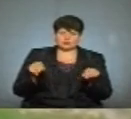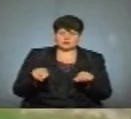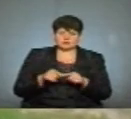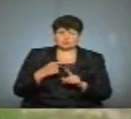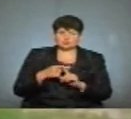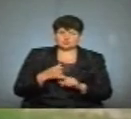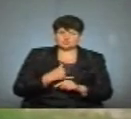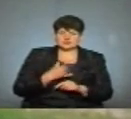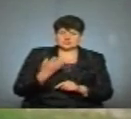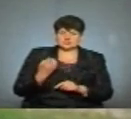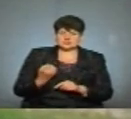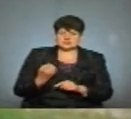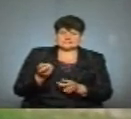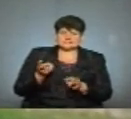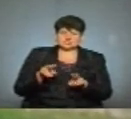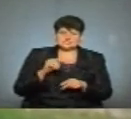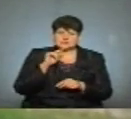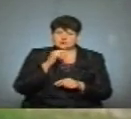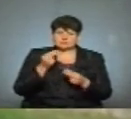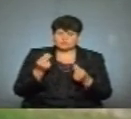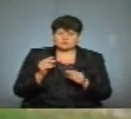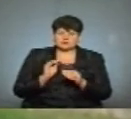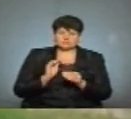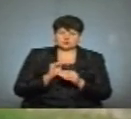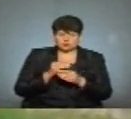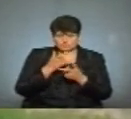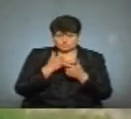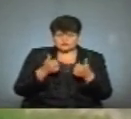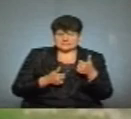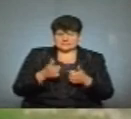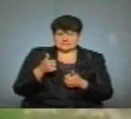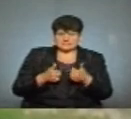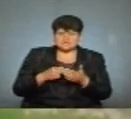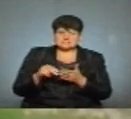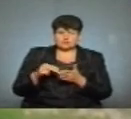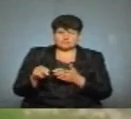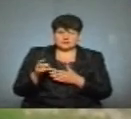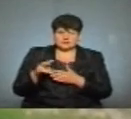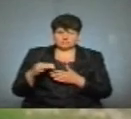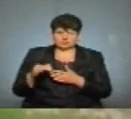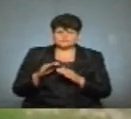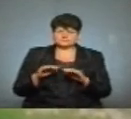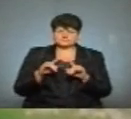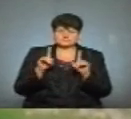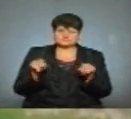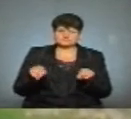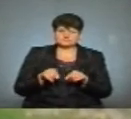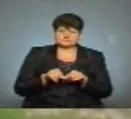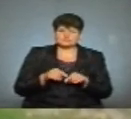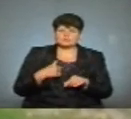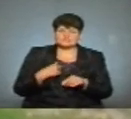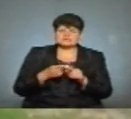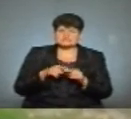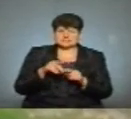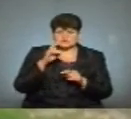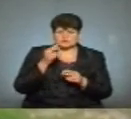ще в нас залишилися зекономлені кошти, ми будемо додатково оголошували тендер на закупівлю якраз дитячих путівок. Ми за ці